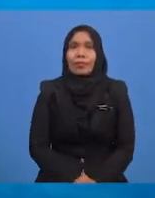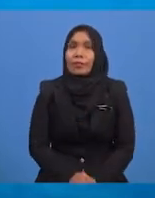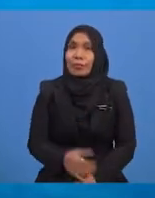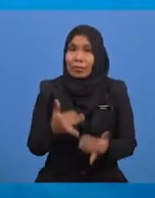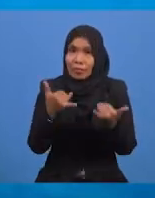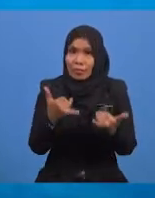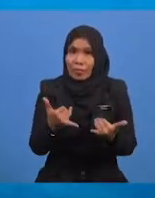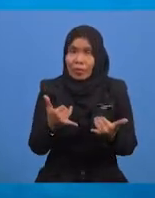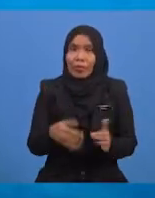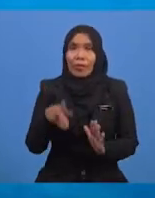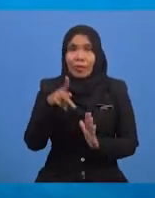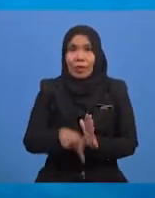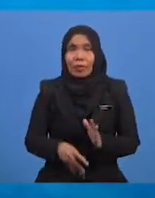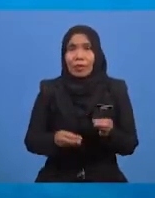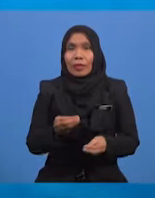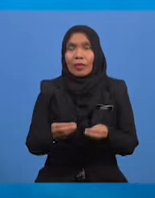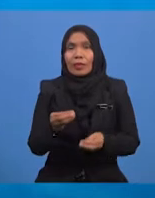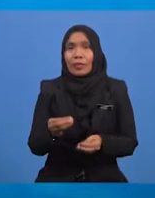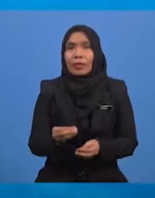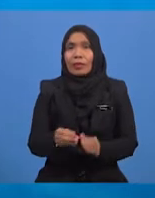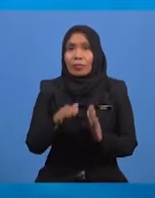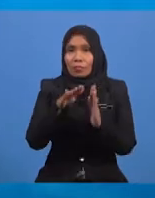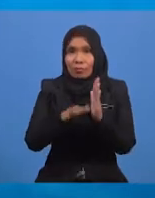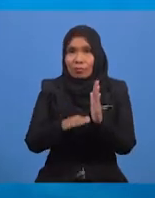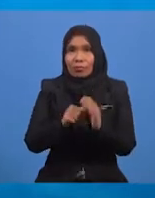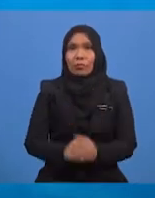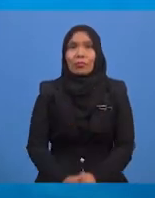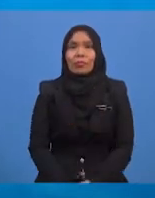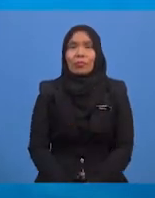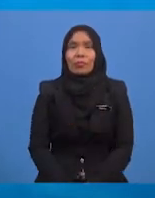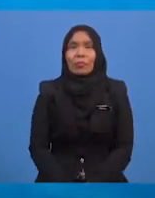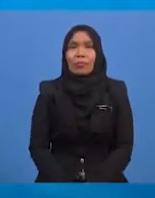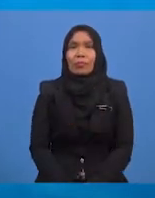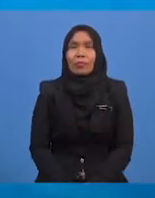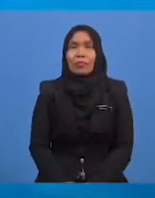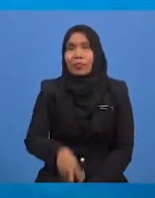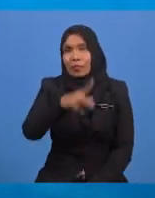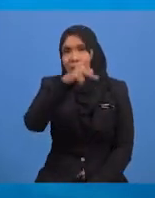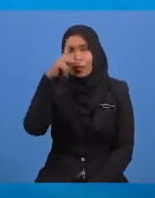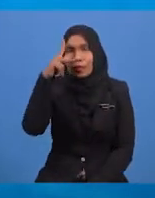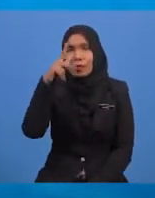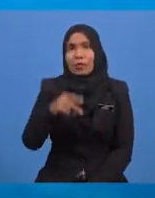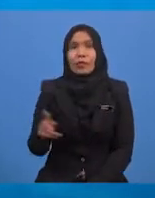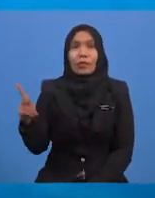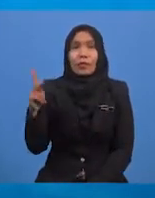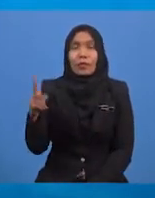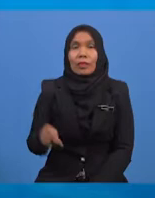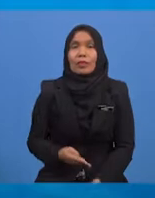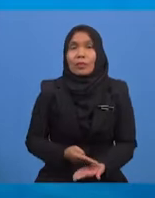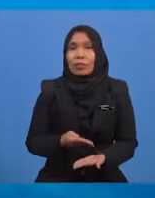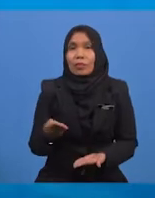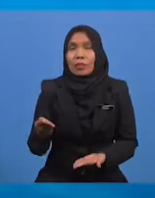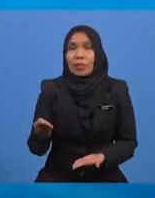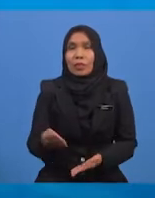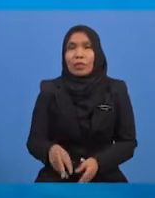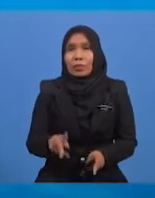ini, perniagaan akan mengalami kejatuhan jualan dan keuntungan kerana kuasa beli pengguna menurun akibat penurunan